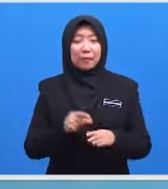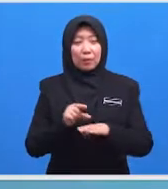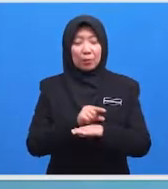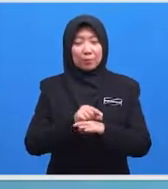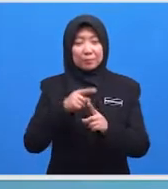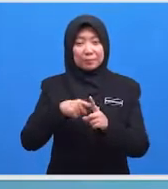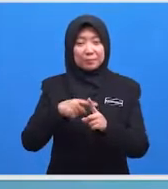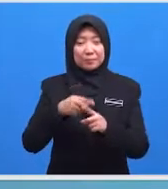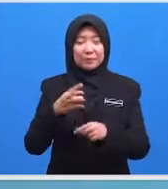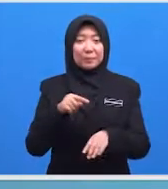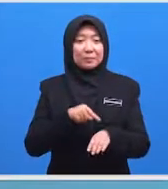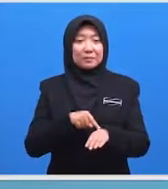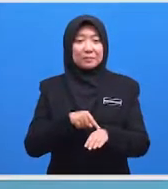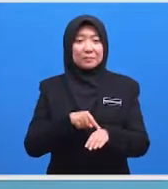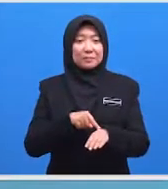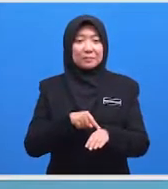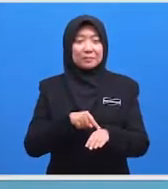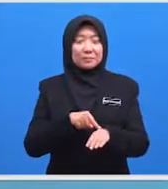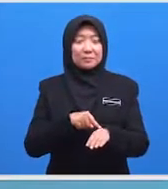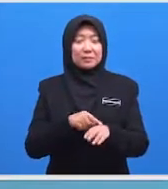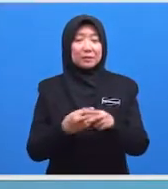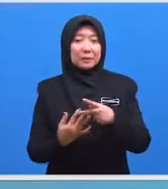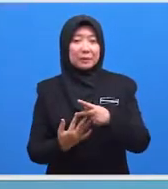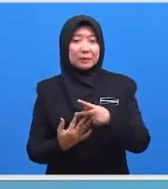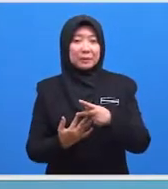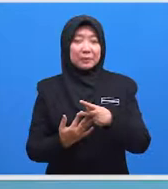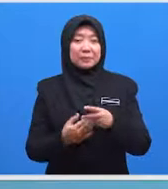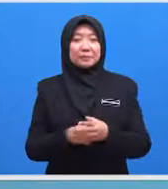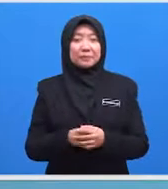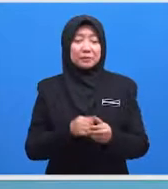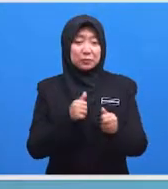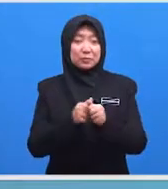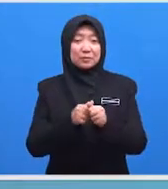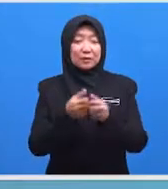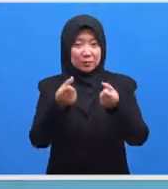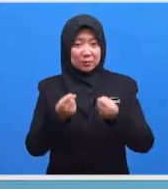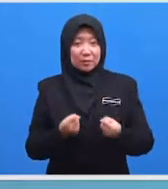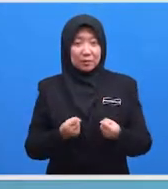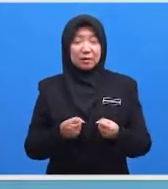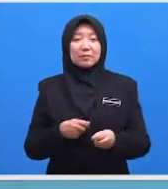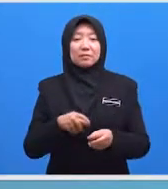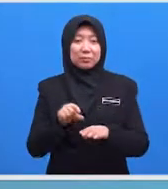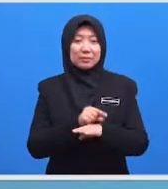Penggunaan suhu dan masa bagi memanggang bergantung kepada ketuhar yang digunakan.